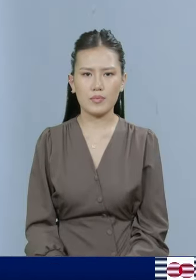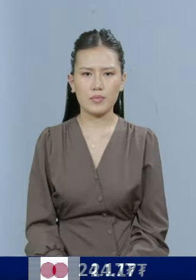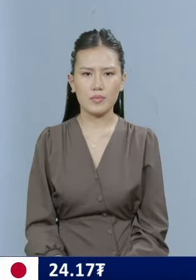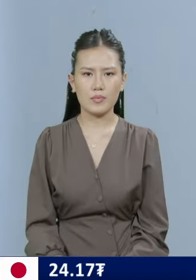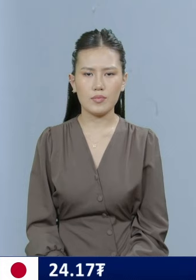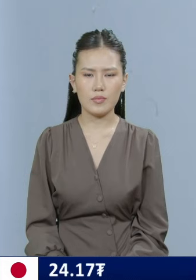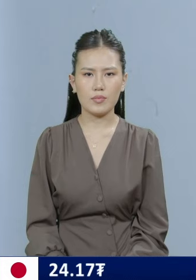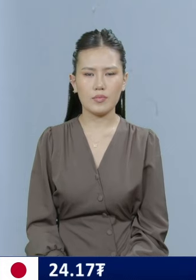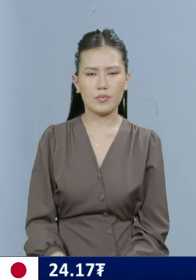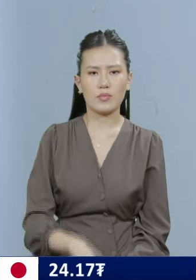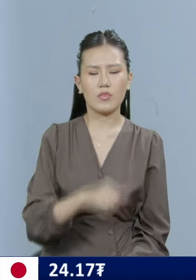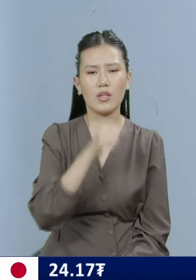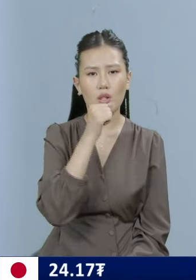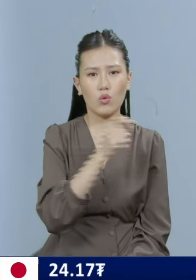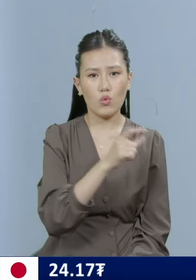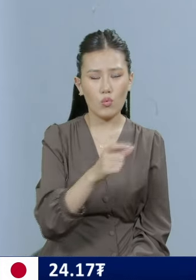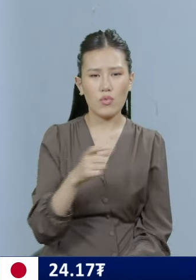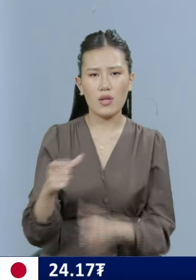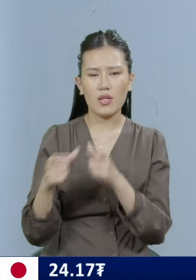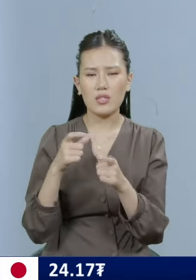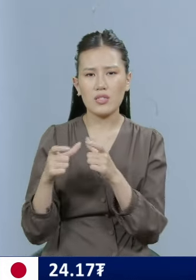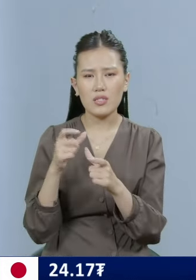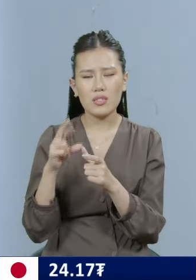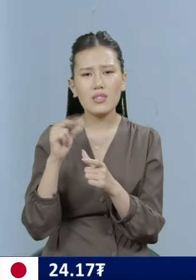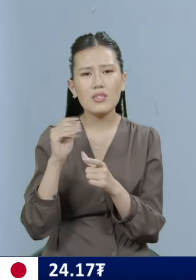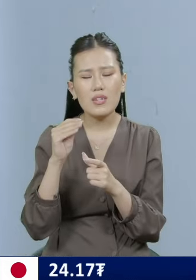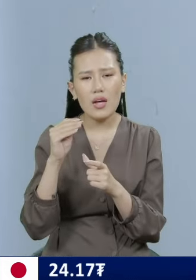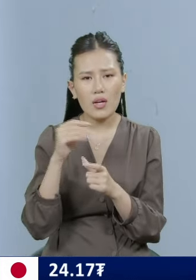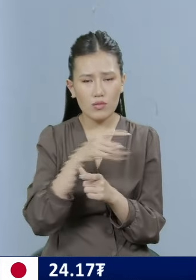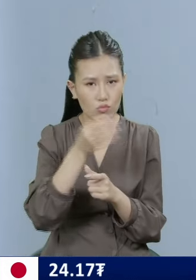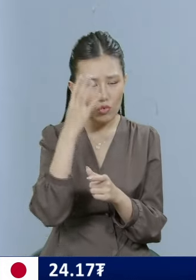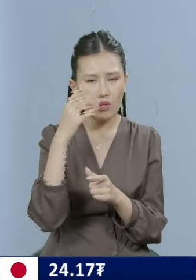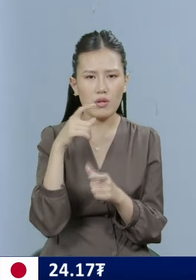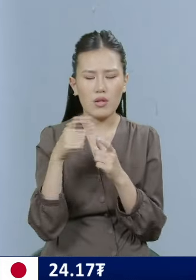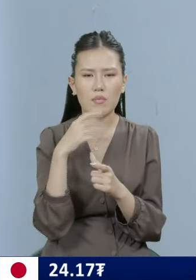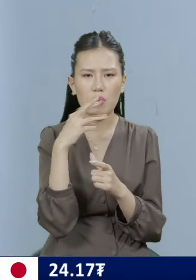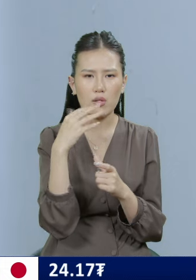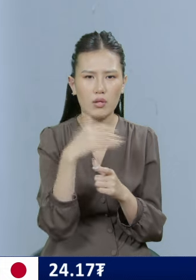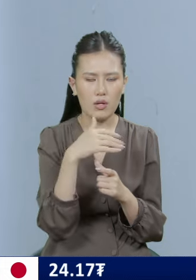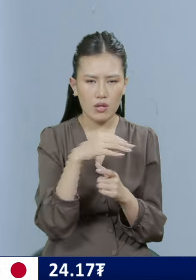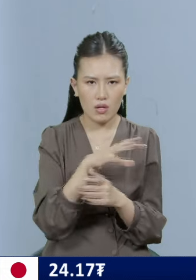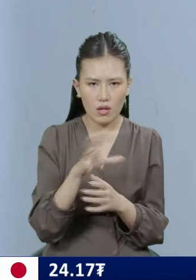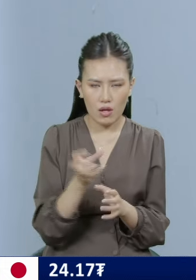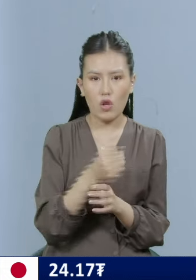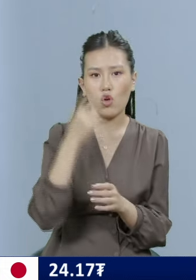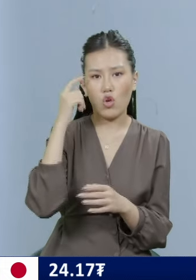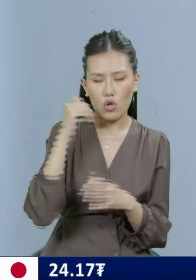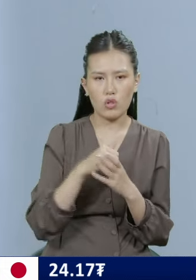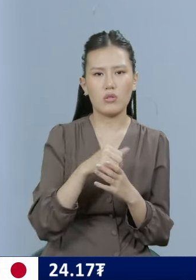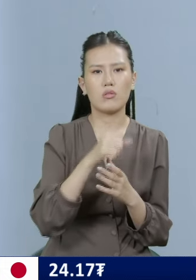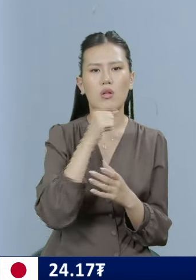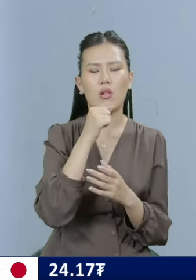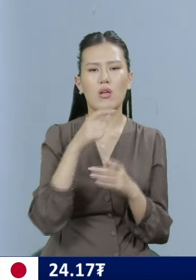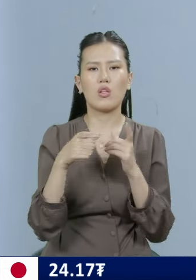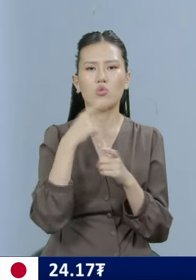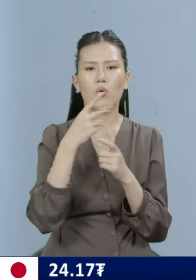Сэтгүүлчдийн эдийн засгийн мэдлэгийг сайжруулж, сэтгүүл зүй болон эдийн засгийг хослуулснараа иргэдэд хүрэх төр эдийн засгийн чиглэлийн мэдээлэл илүү